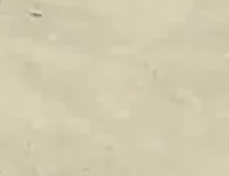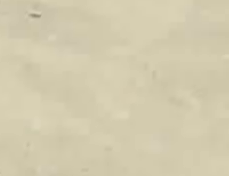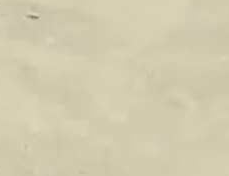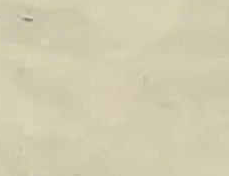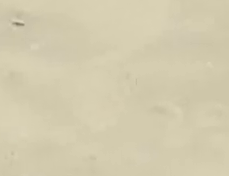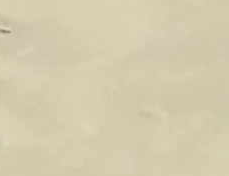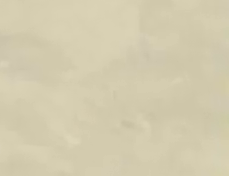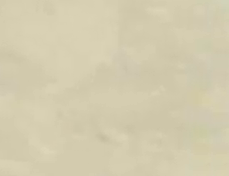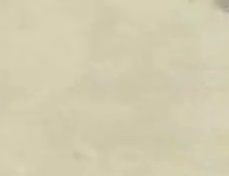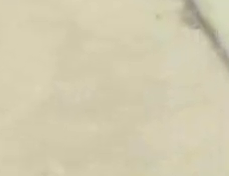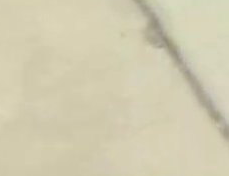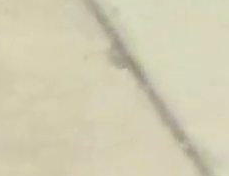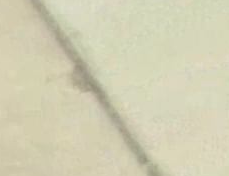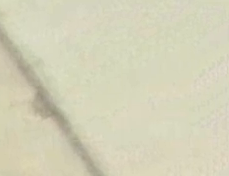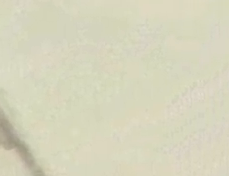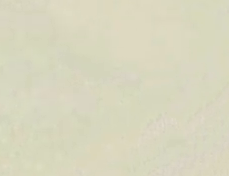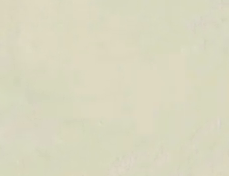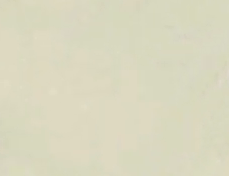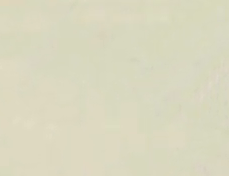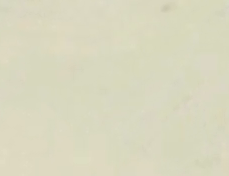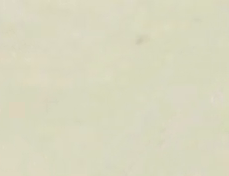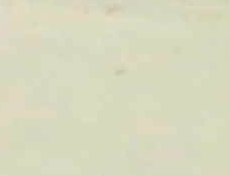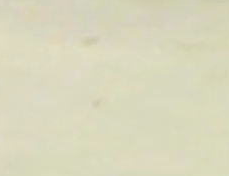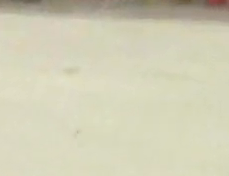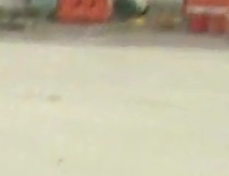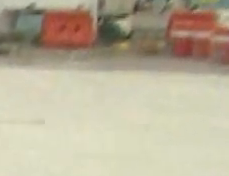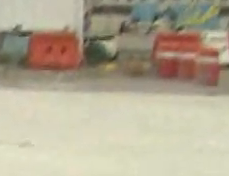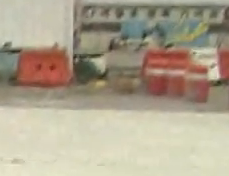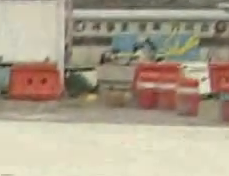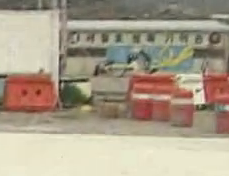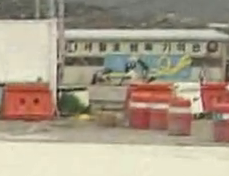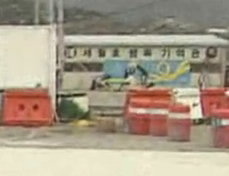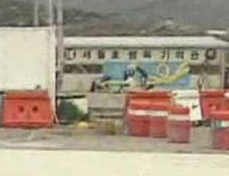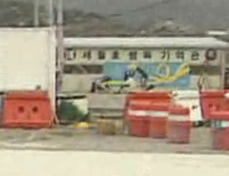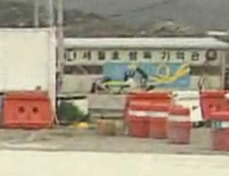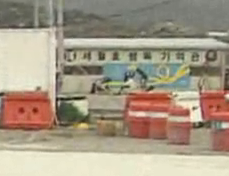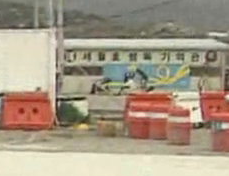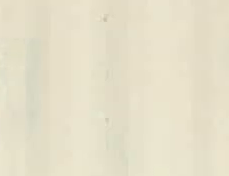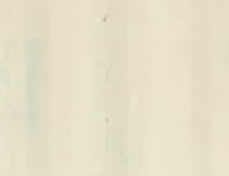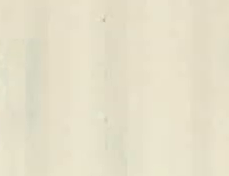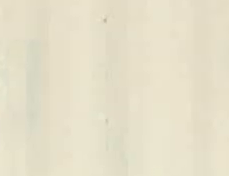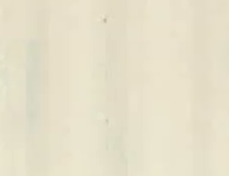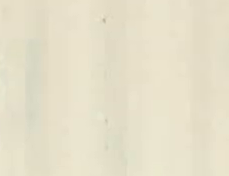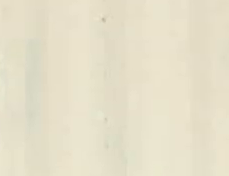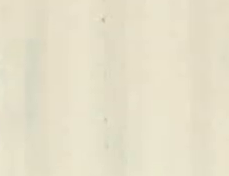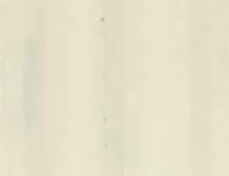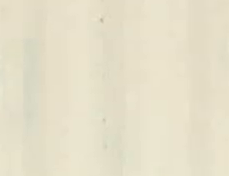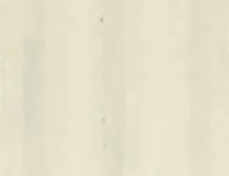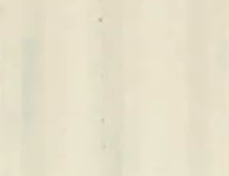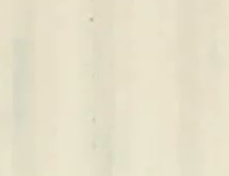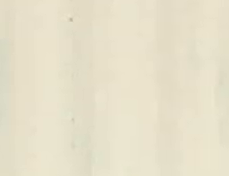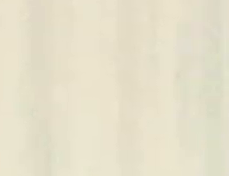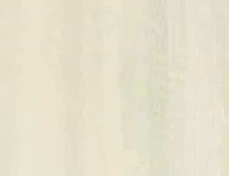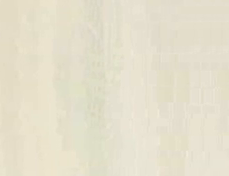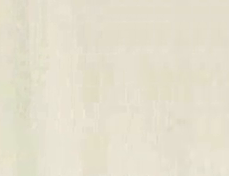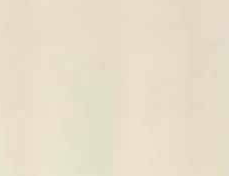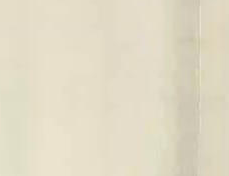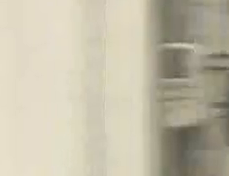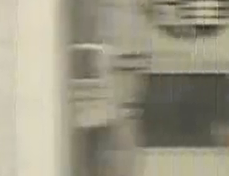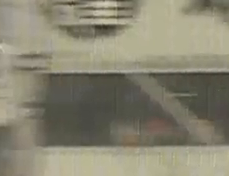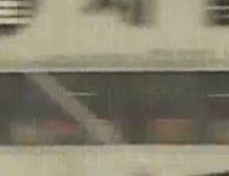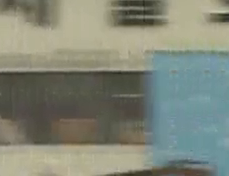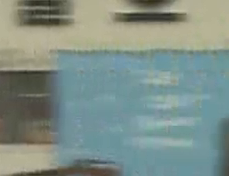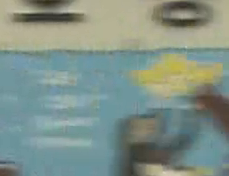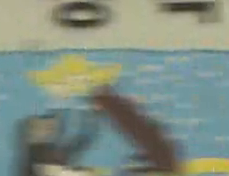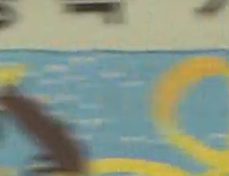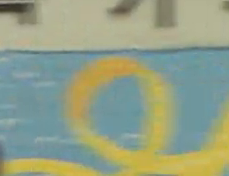세월호 시설들이 남은 곳은 진도항 연안 여객선 터미널이 들어설 자리. 제주항 카페리 출항 목표를 내년 말에서